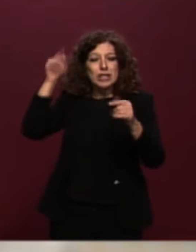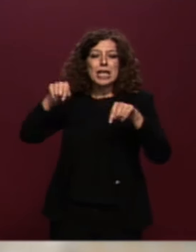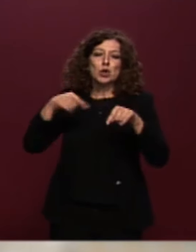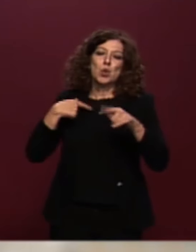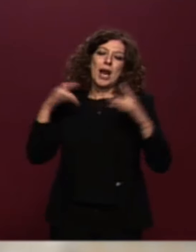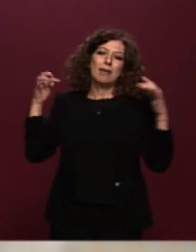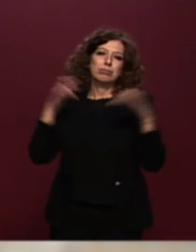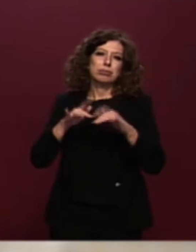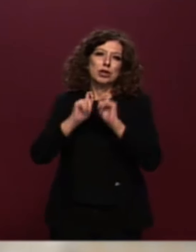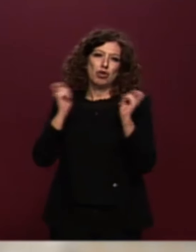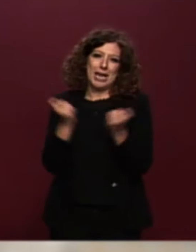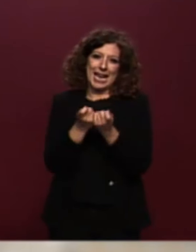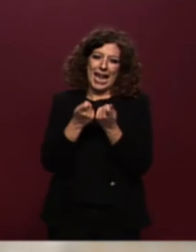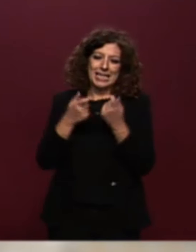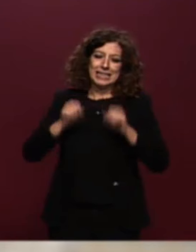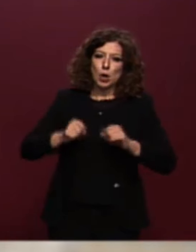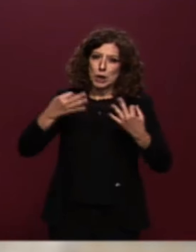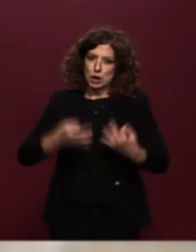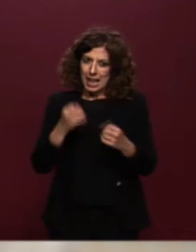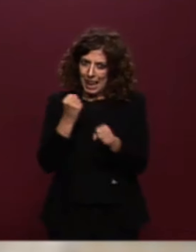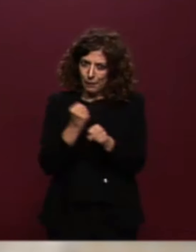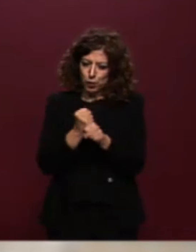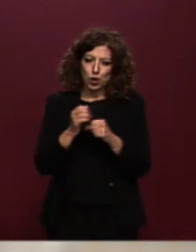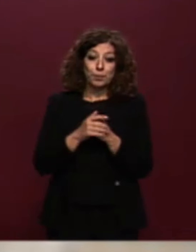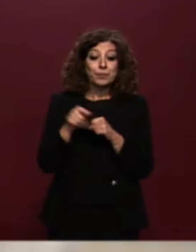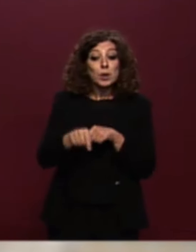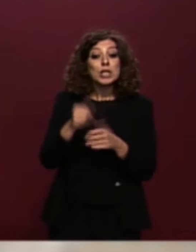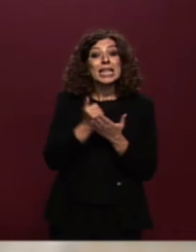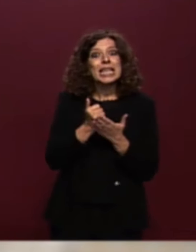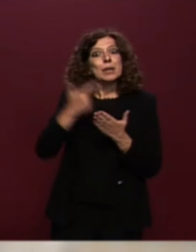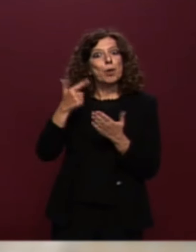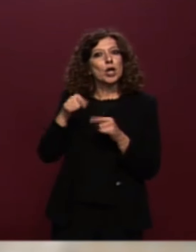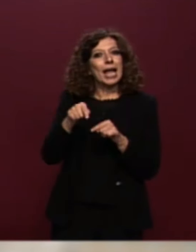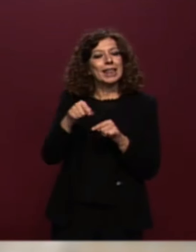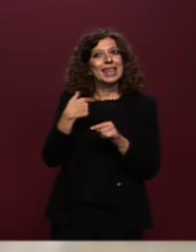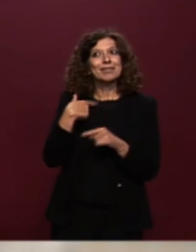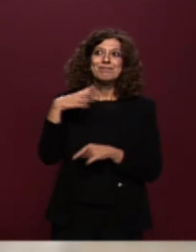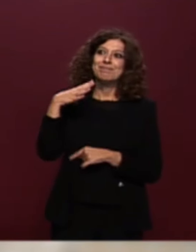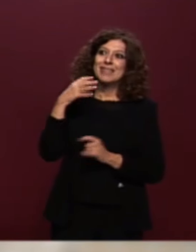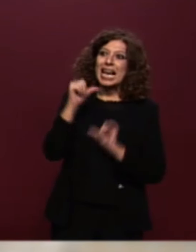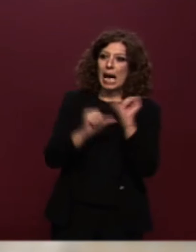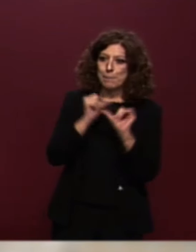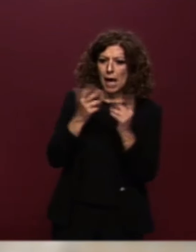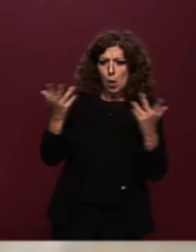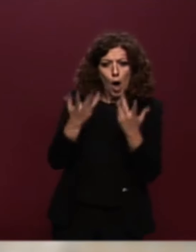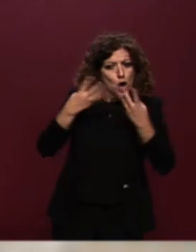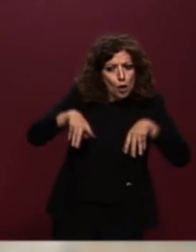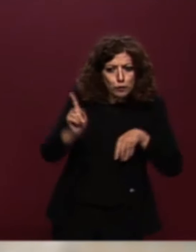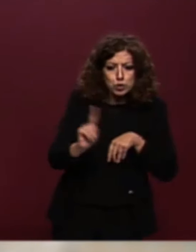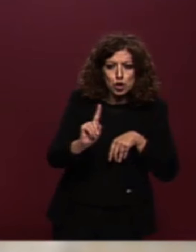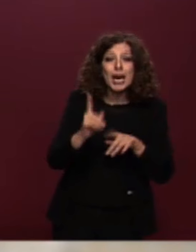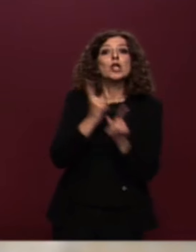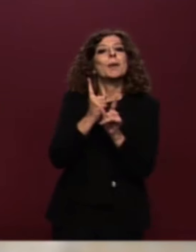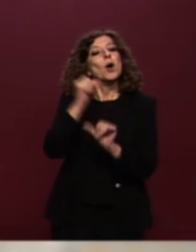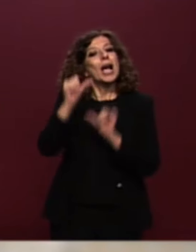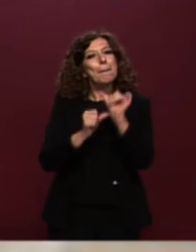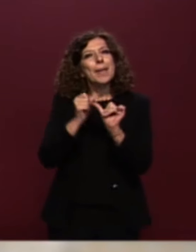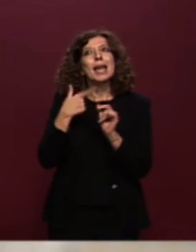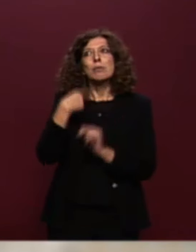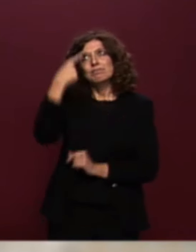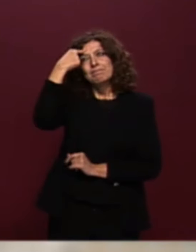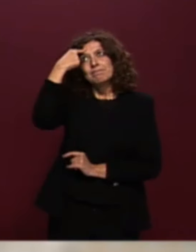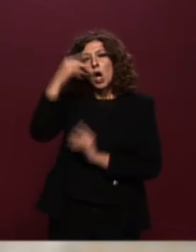puntualità riconoscere l'importante lavoro che viene svolto e cambiare ciò che non funziona in modo costruttivo. Questo è